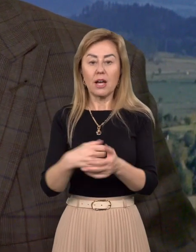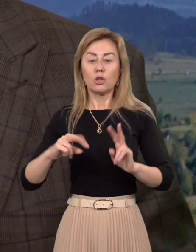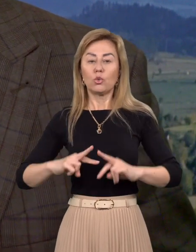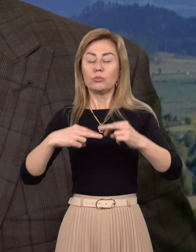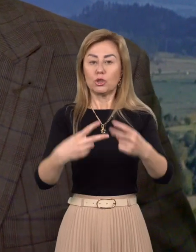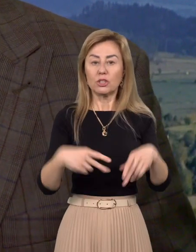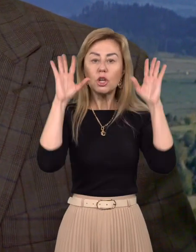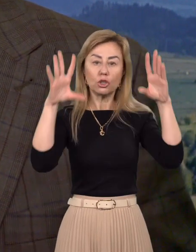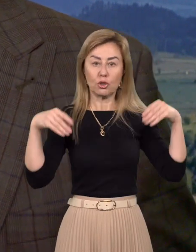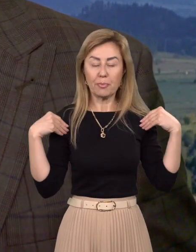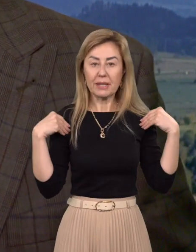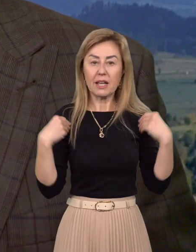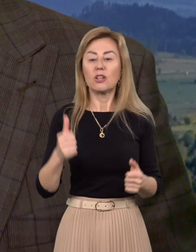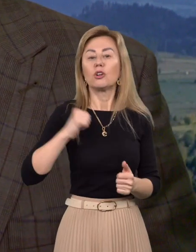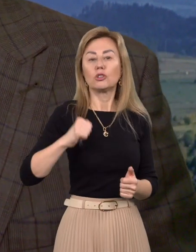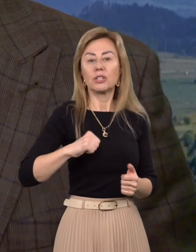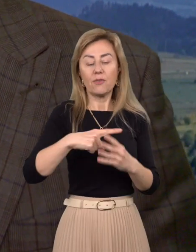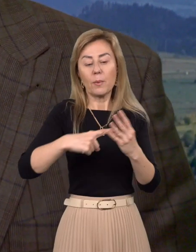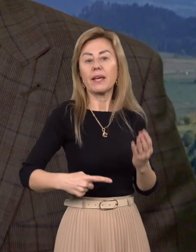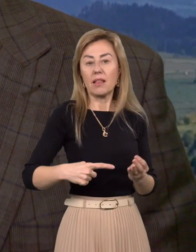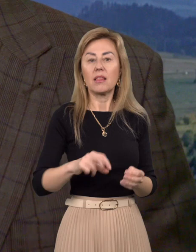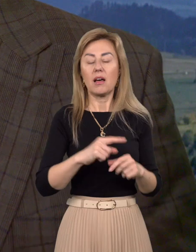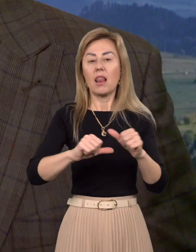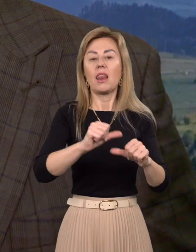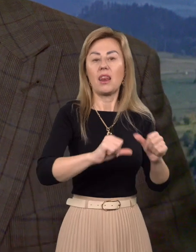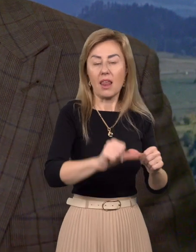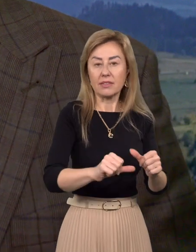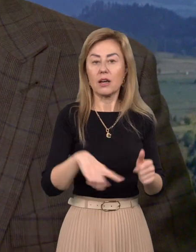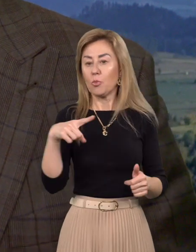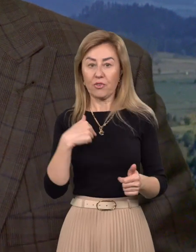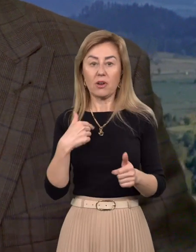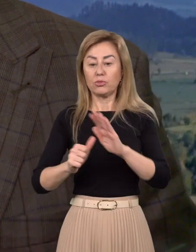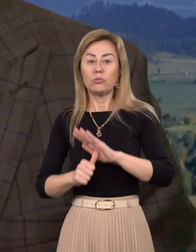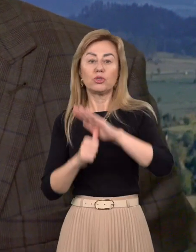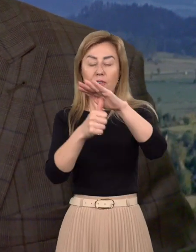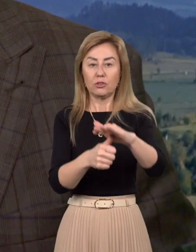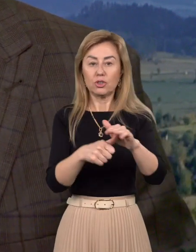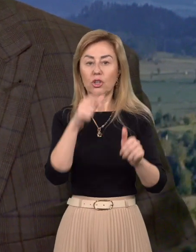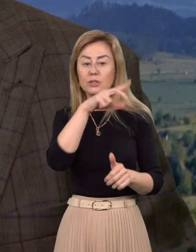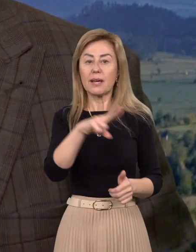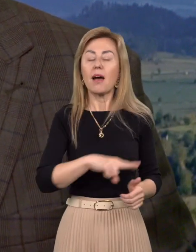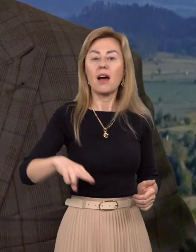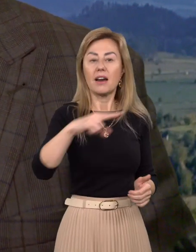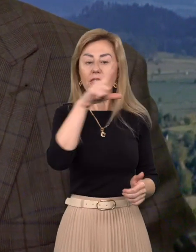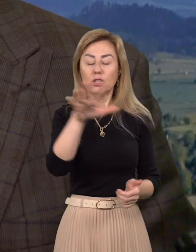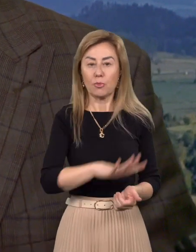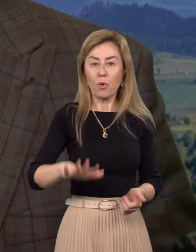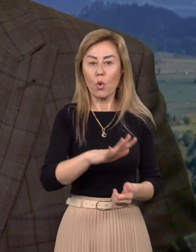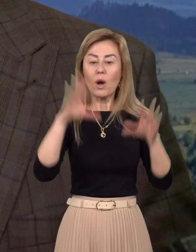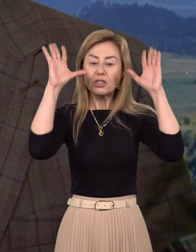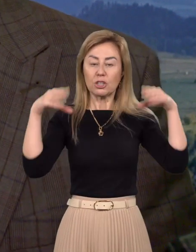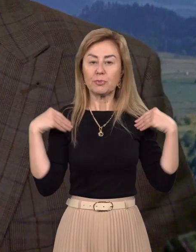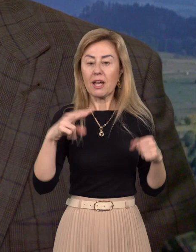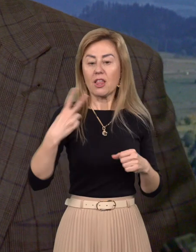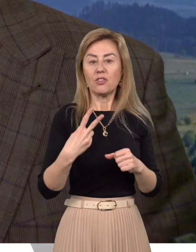inwestycję Szpital Jeleniogórski oczekiwał kilka lat. Jako przewodniczący Rady Społecznej tegoż szpitala